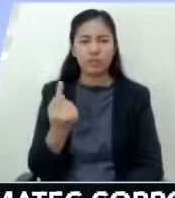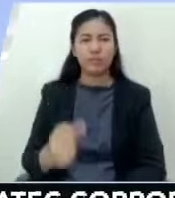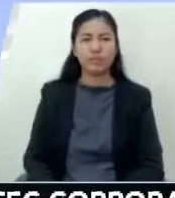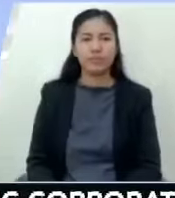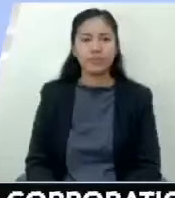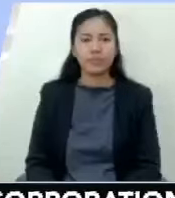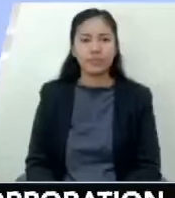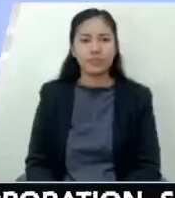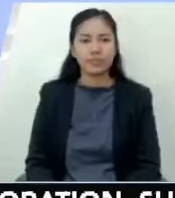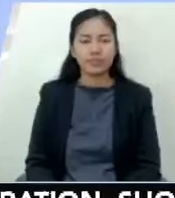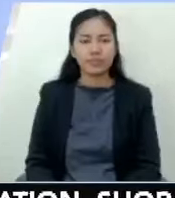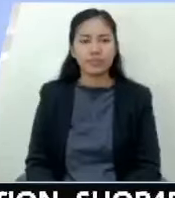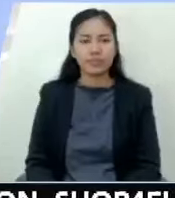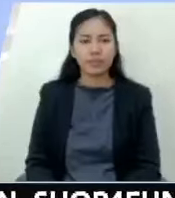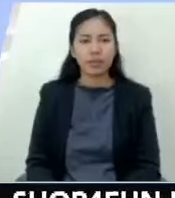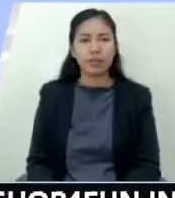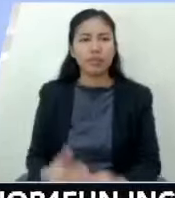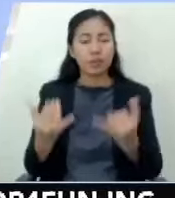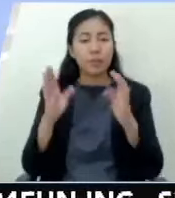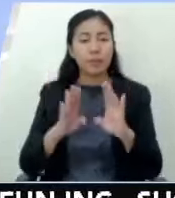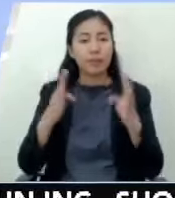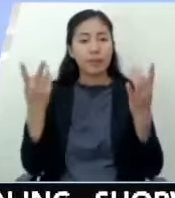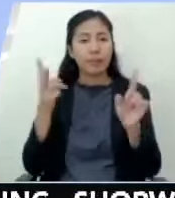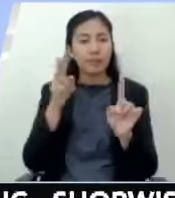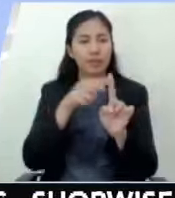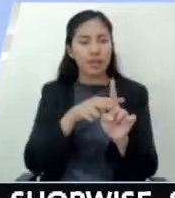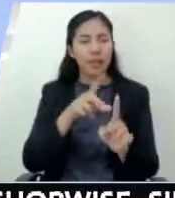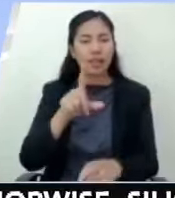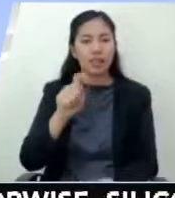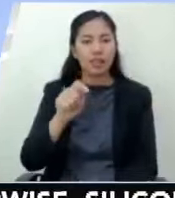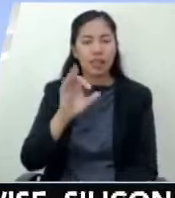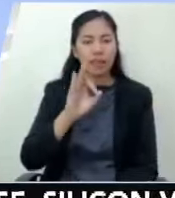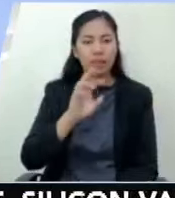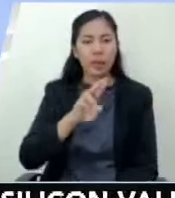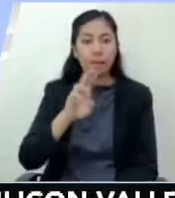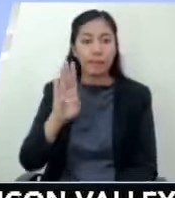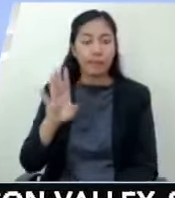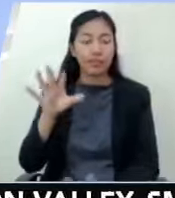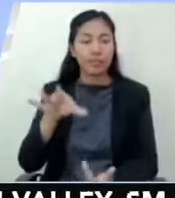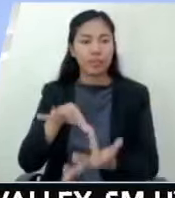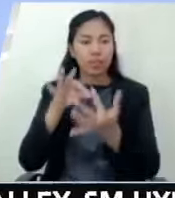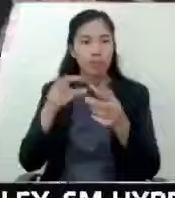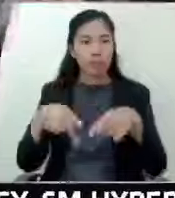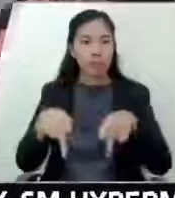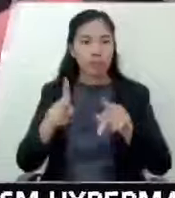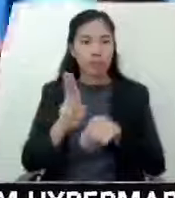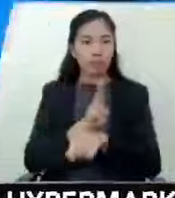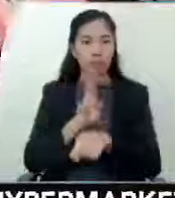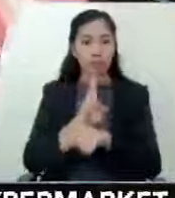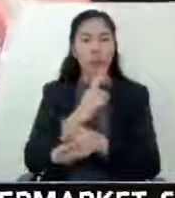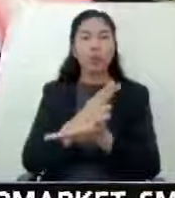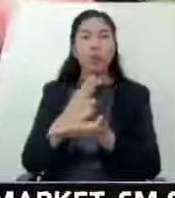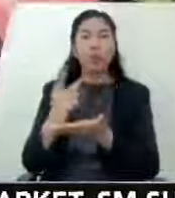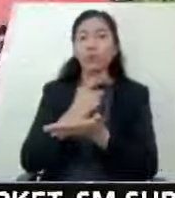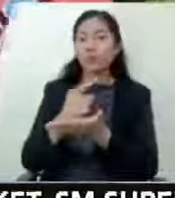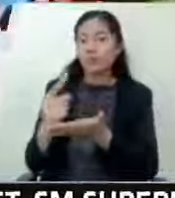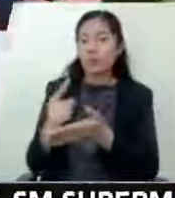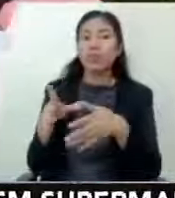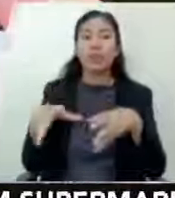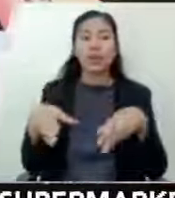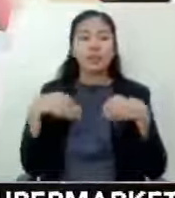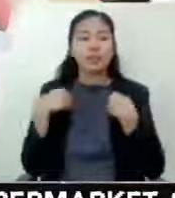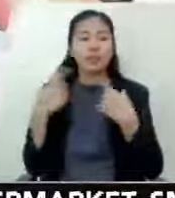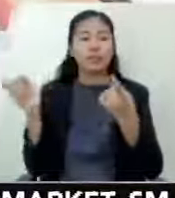Bukas na po ang application ng LTFRB para sa special permit na gagamitin sa Holy Week. Tatanggap po sila hanggang March 8 sa